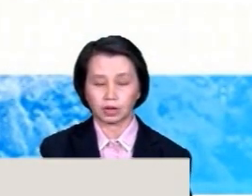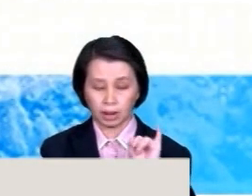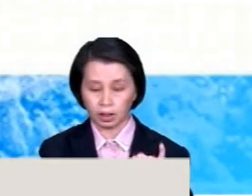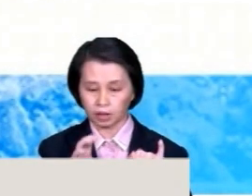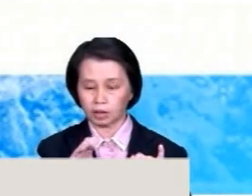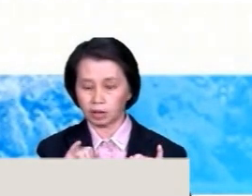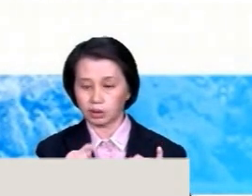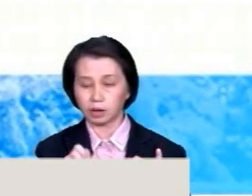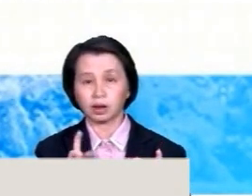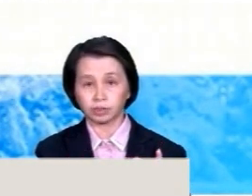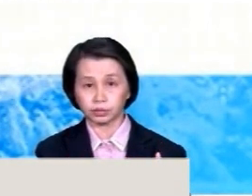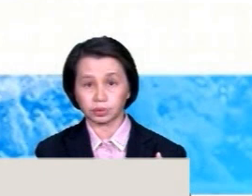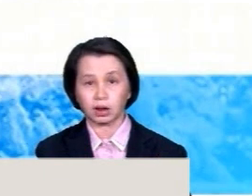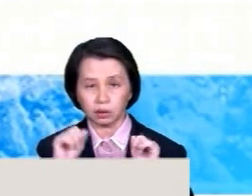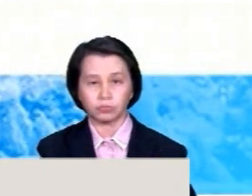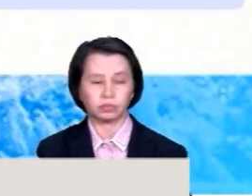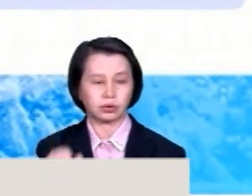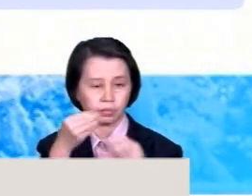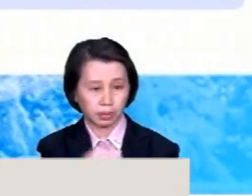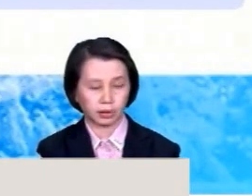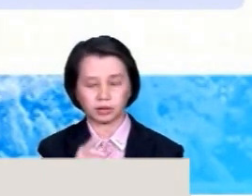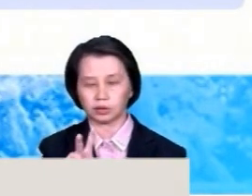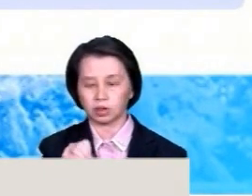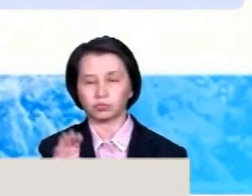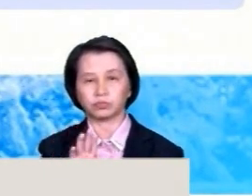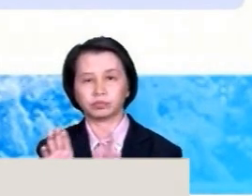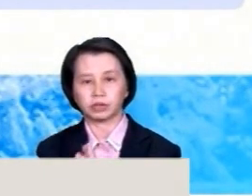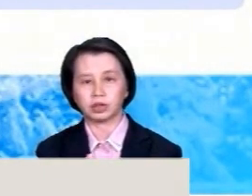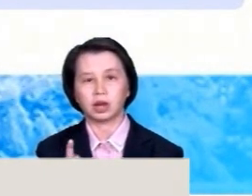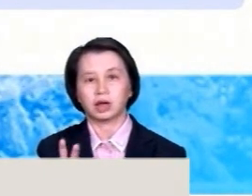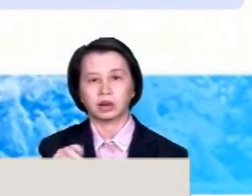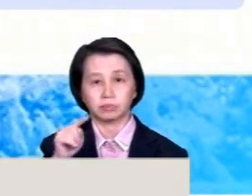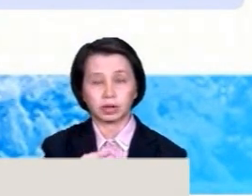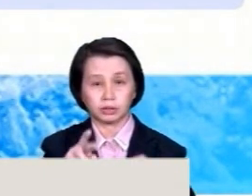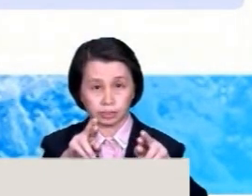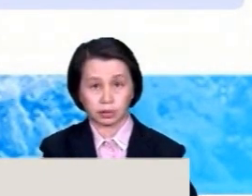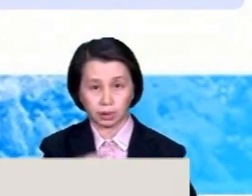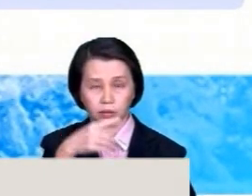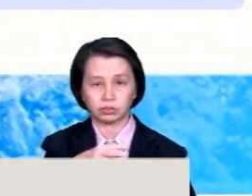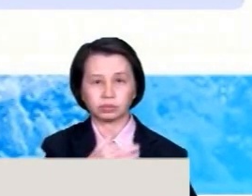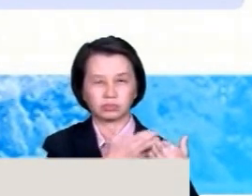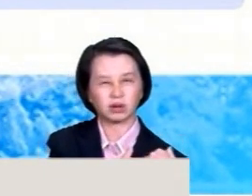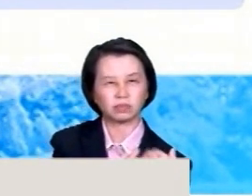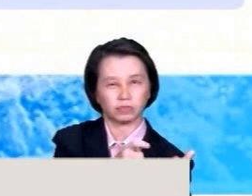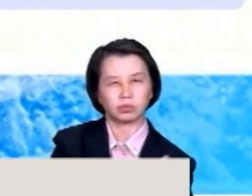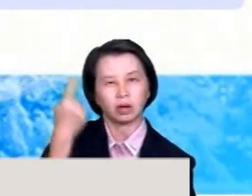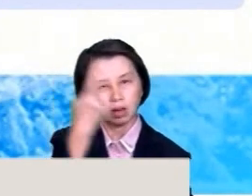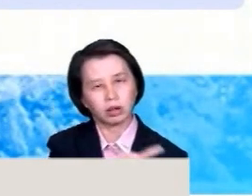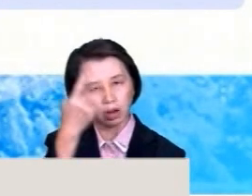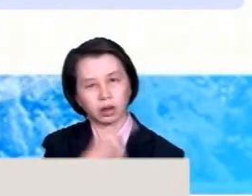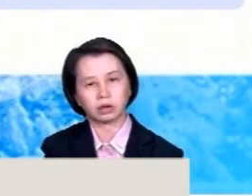Haji training dijangka dapat menyalurkan 30b learning at kepada rakyat untuk menampung keperluan